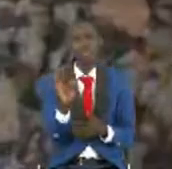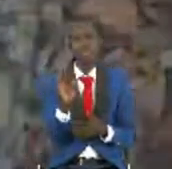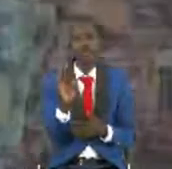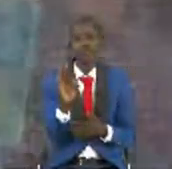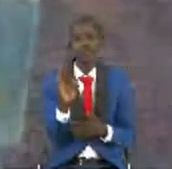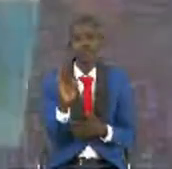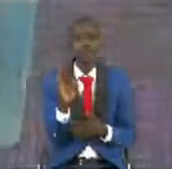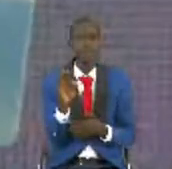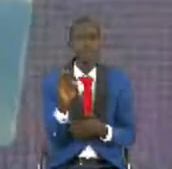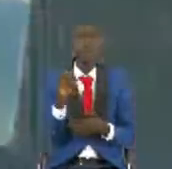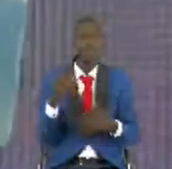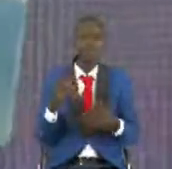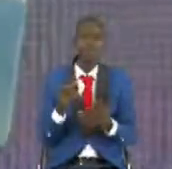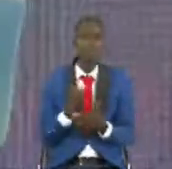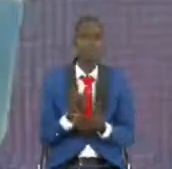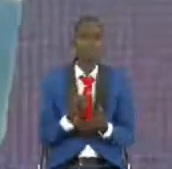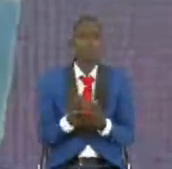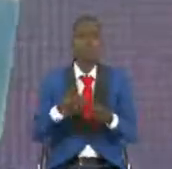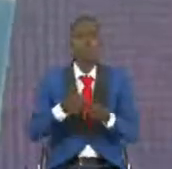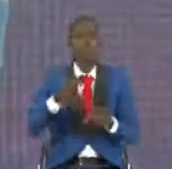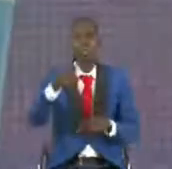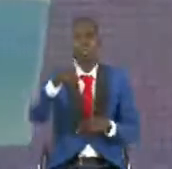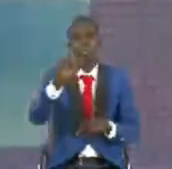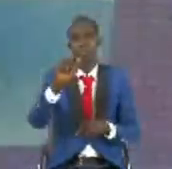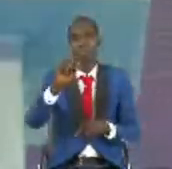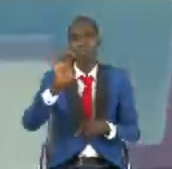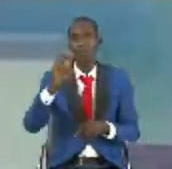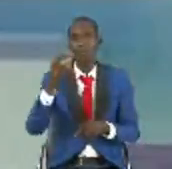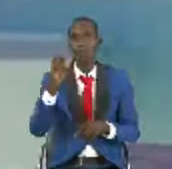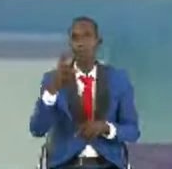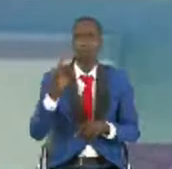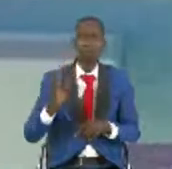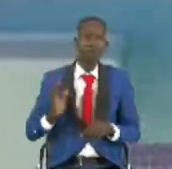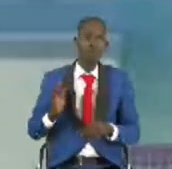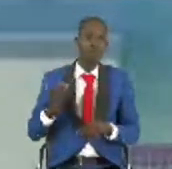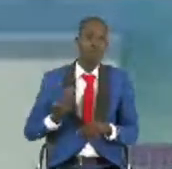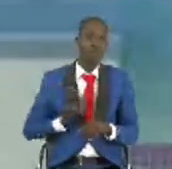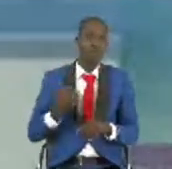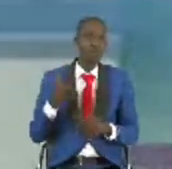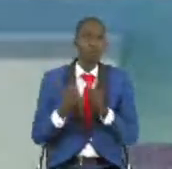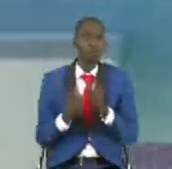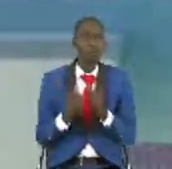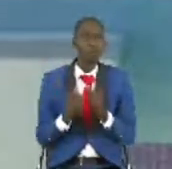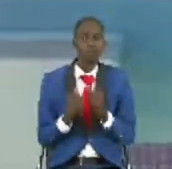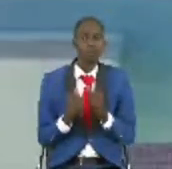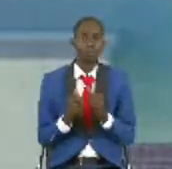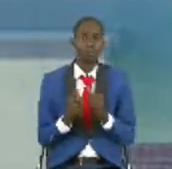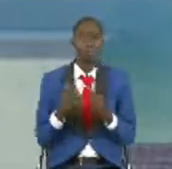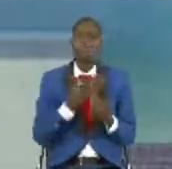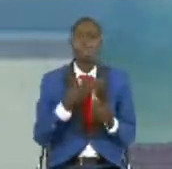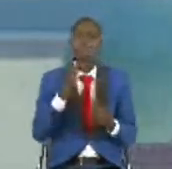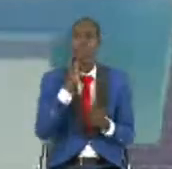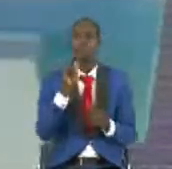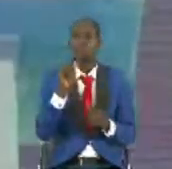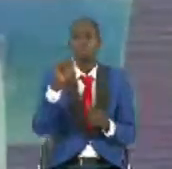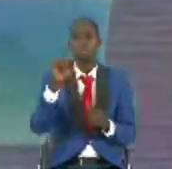nous la possédons comme une ancre de l'âme. Cette espérance, nous la possédons comme une ancre de